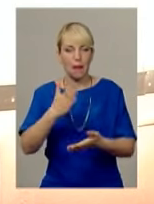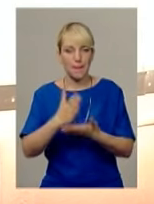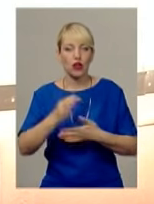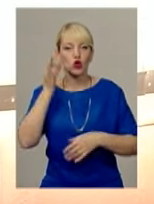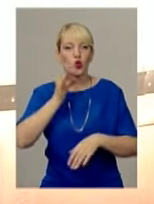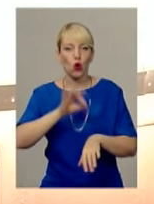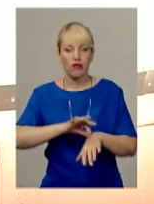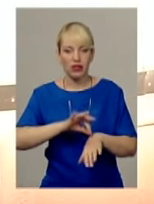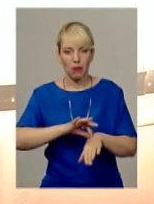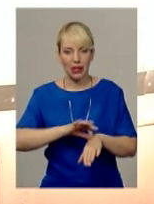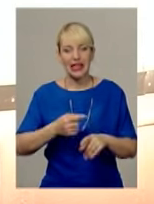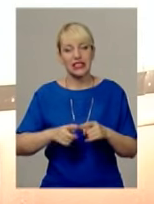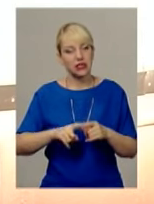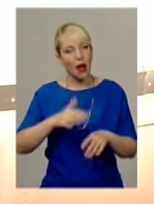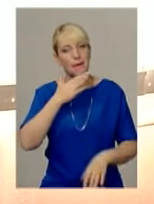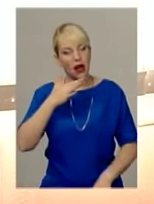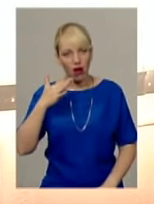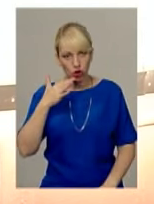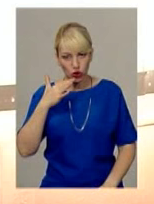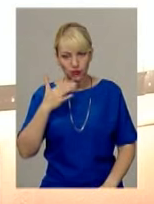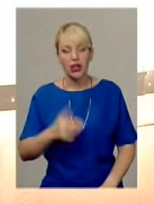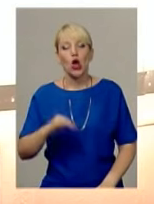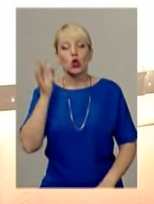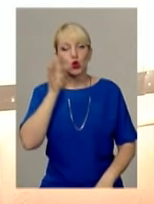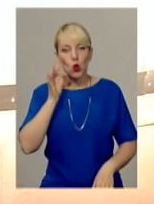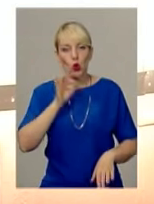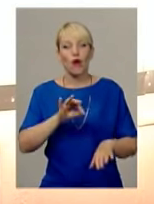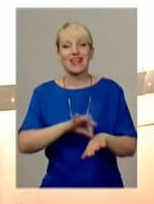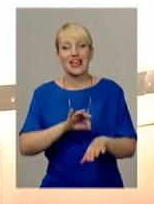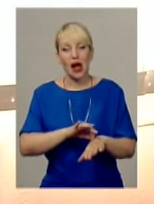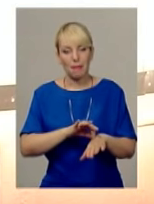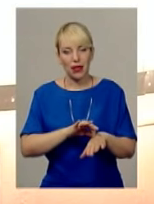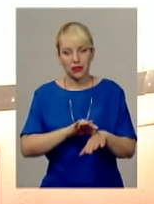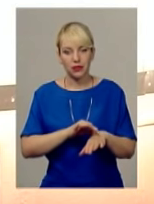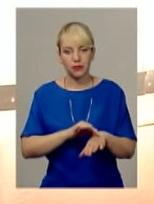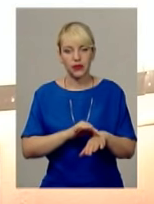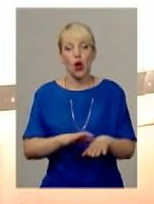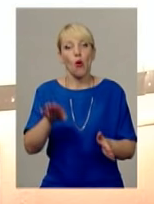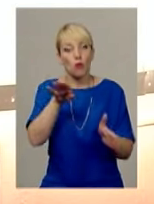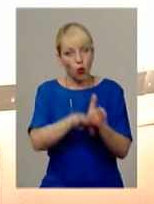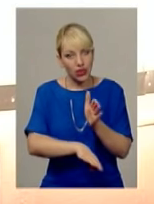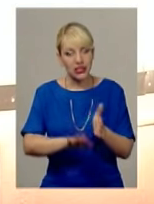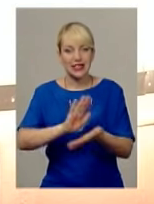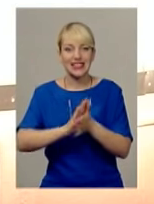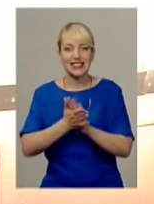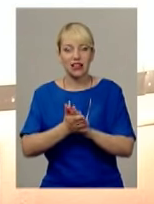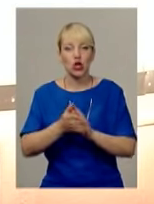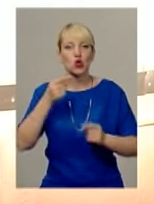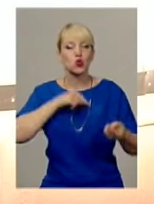цукровий діабет. Це досить багато. Цукровий діабет погіршує стан